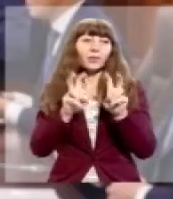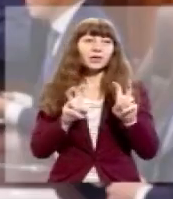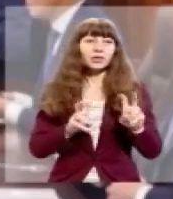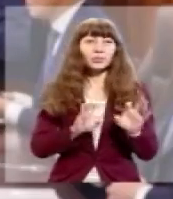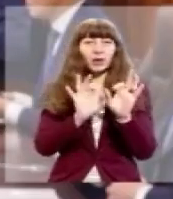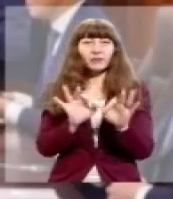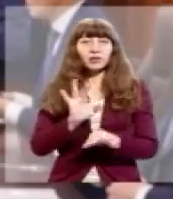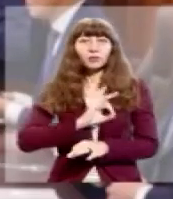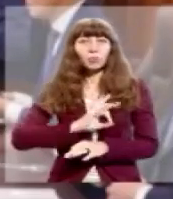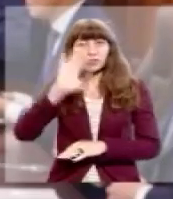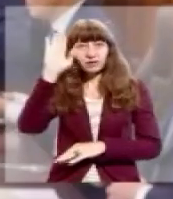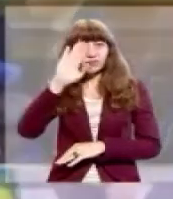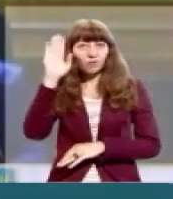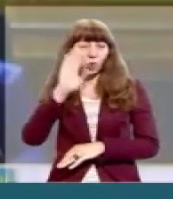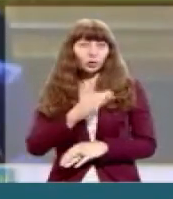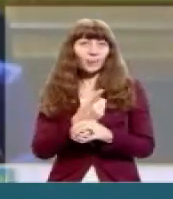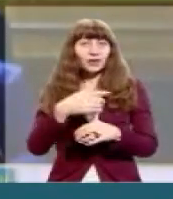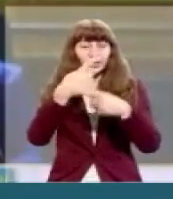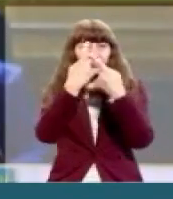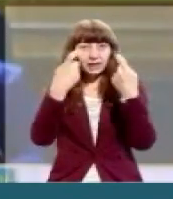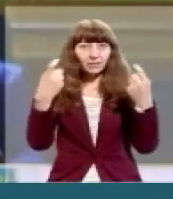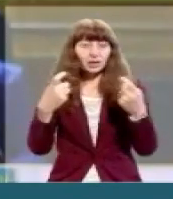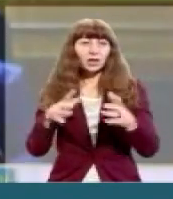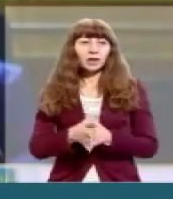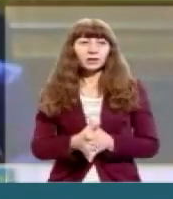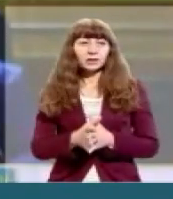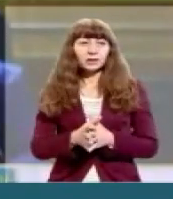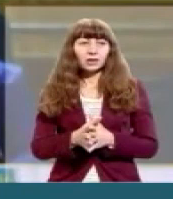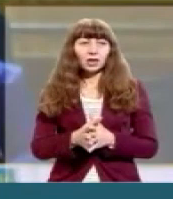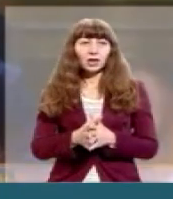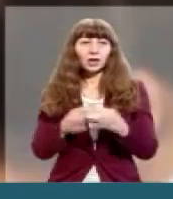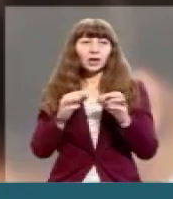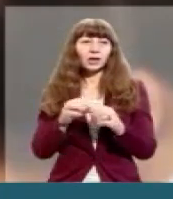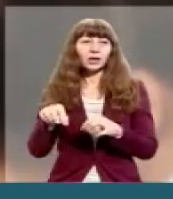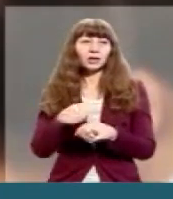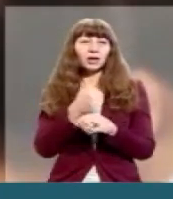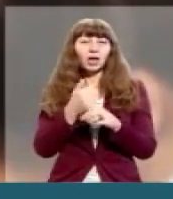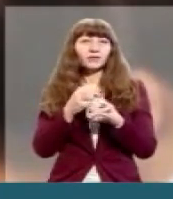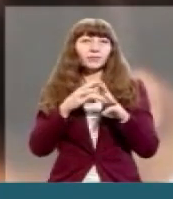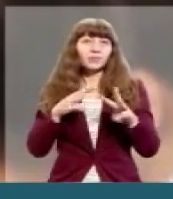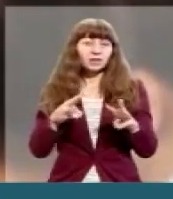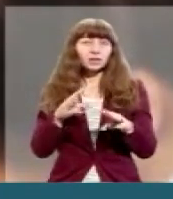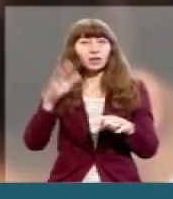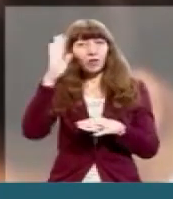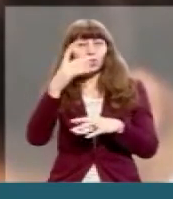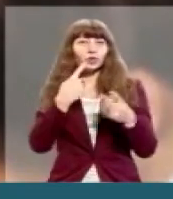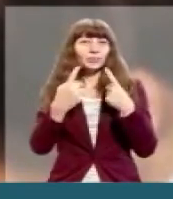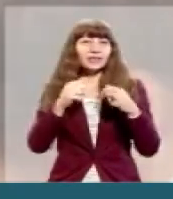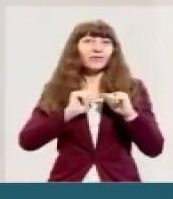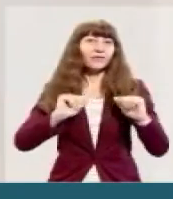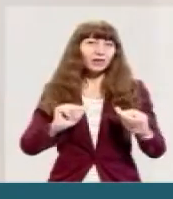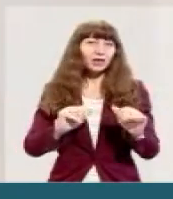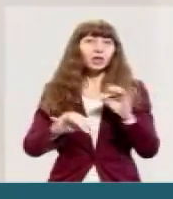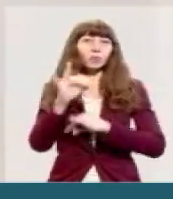кезекті отырысында Әлихан Смайылов осындай тапсырма берді. Жиында су ресурстарын пайдалану және қорғау бойынша құзырлы орган мен